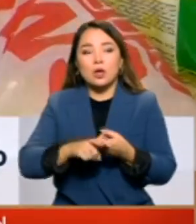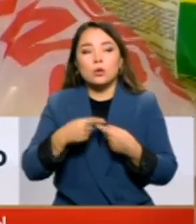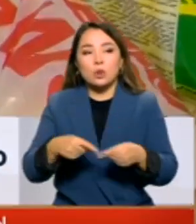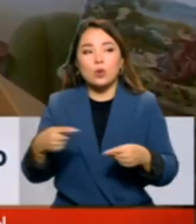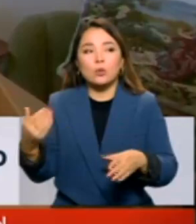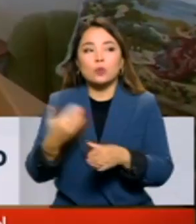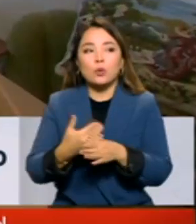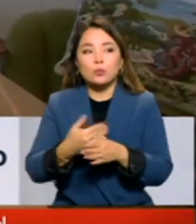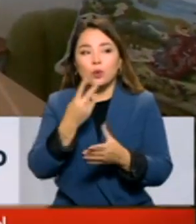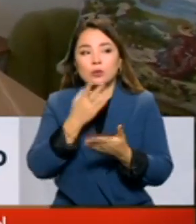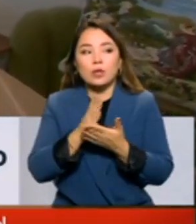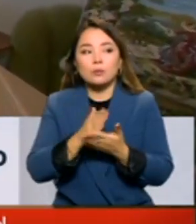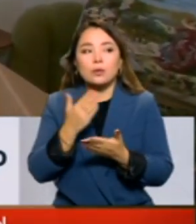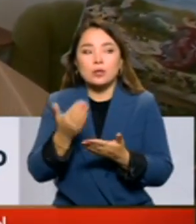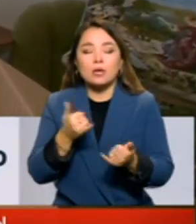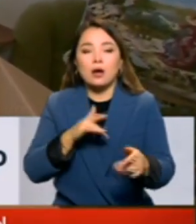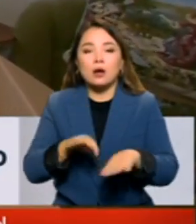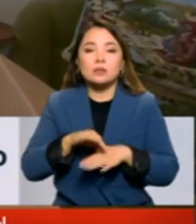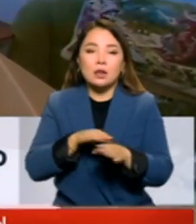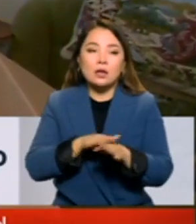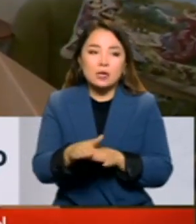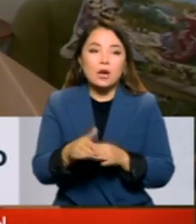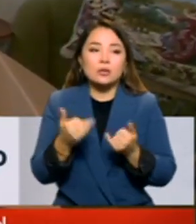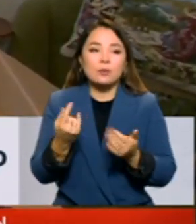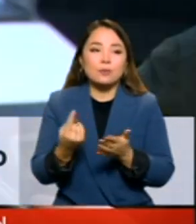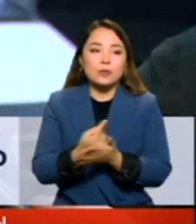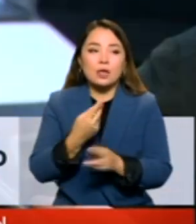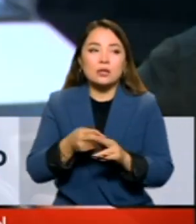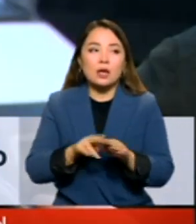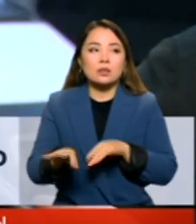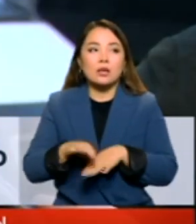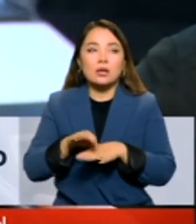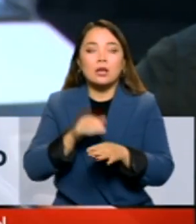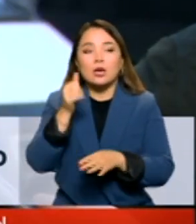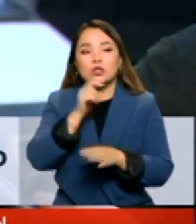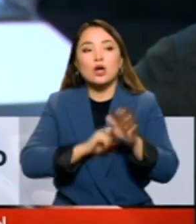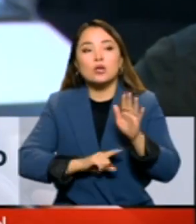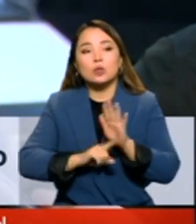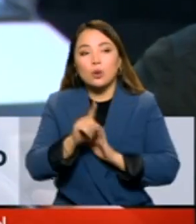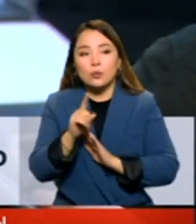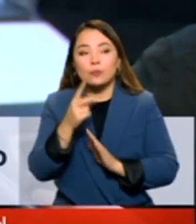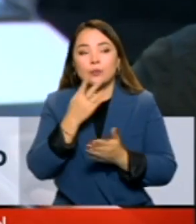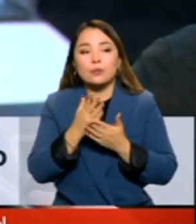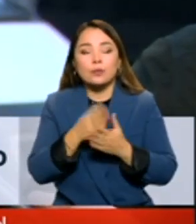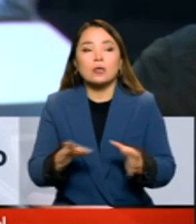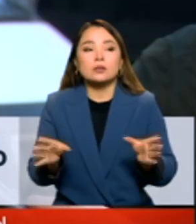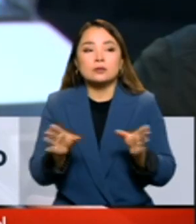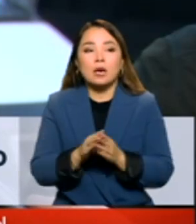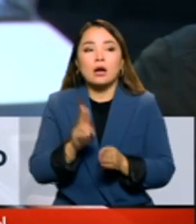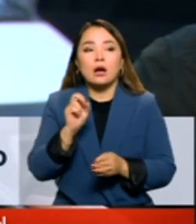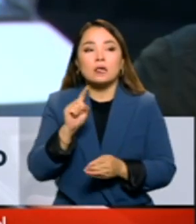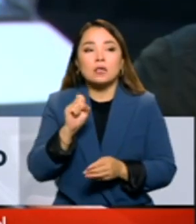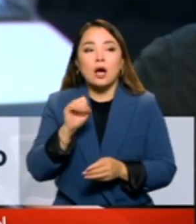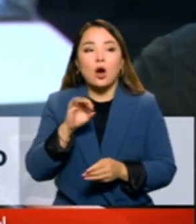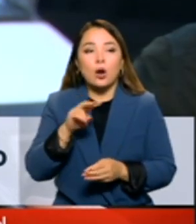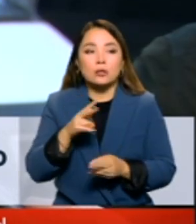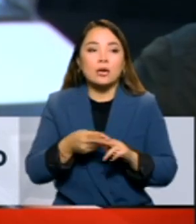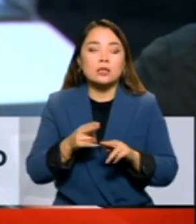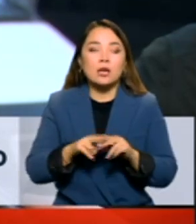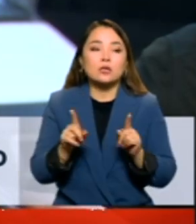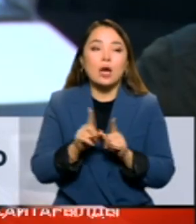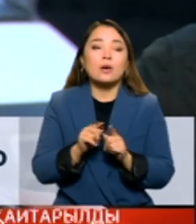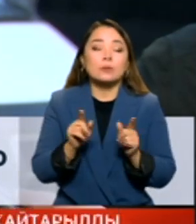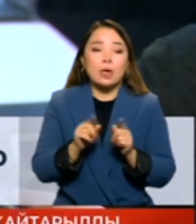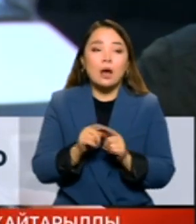көмек көрсетіліп тұрады. Бүгінгі акция кезекті шараның бірі. Начало года совместно с компанией Казахойл. Жыл басынан бері бұл